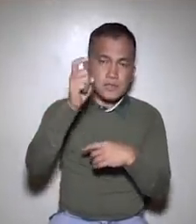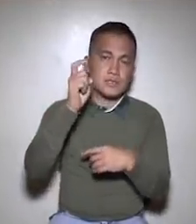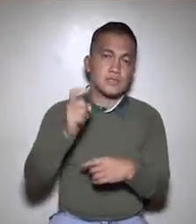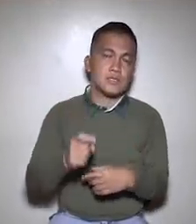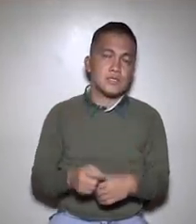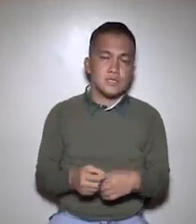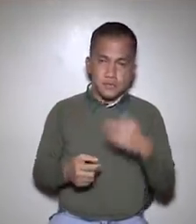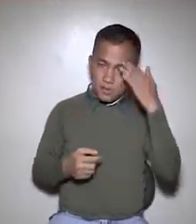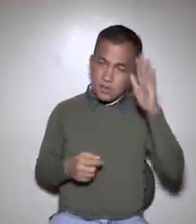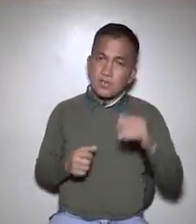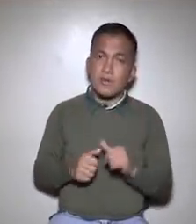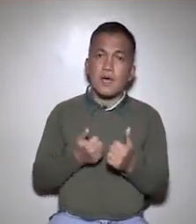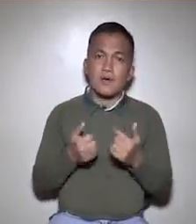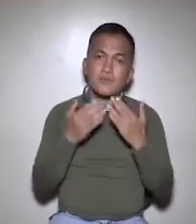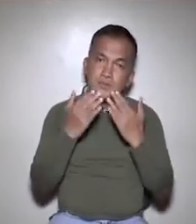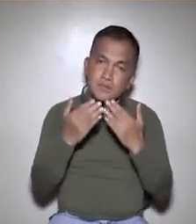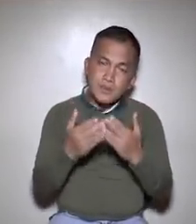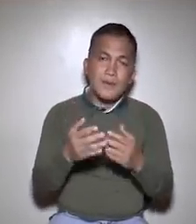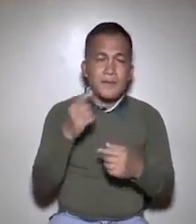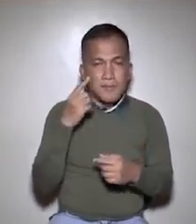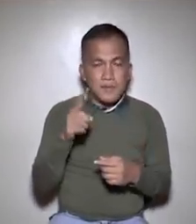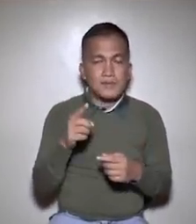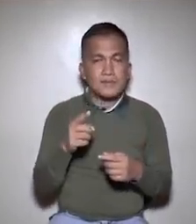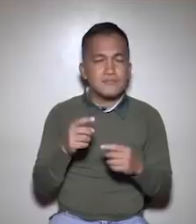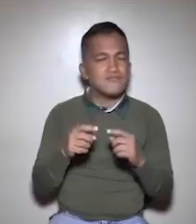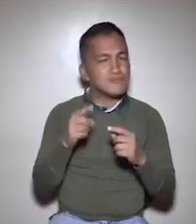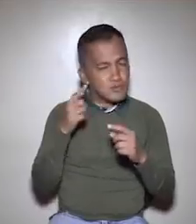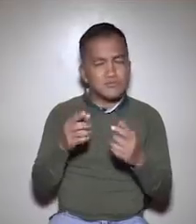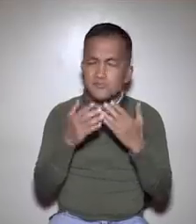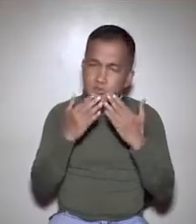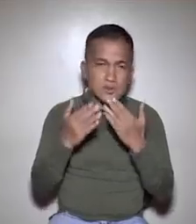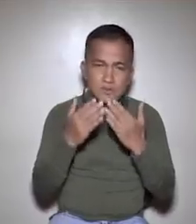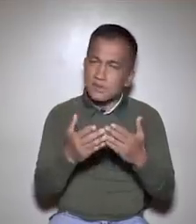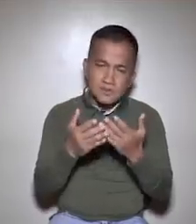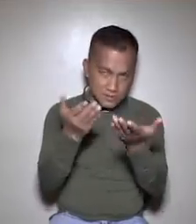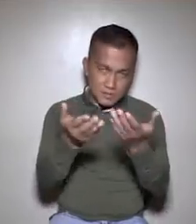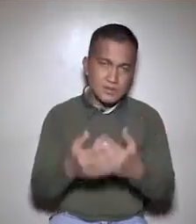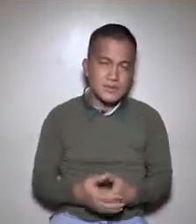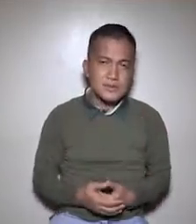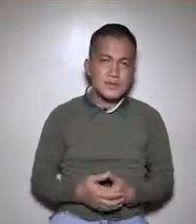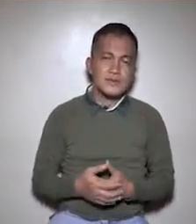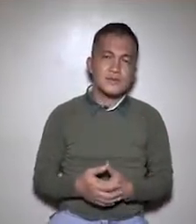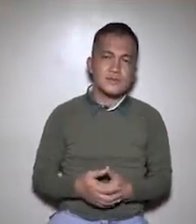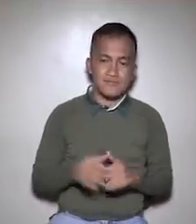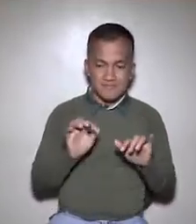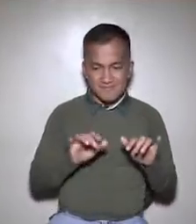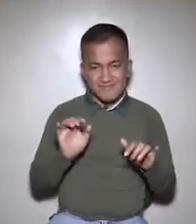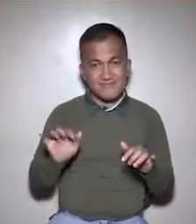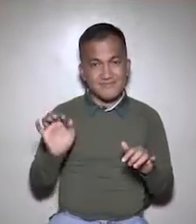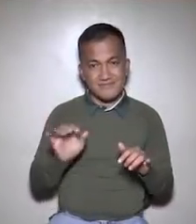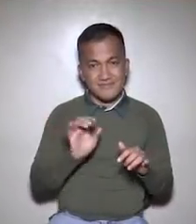po alam kung paano kayo papasalamatan, pero ulit po, maraming salamat sa inyo.